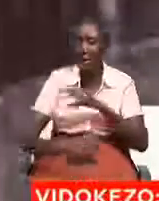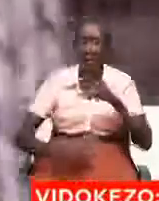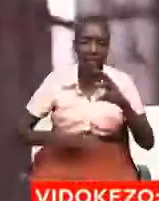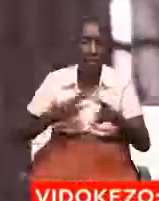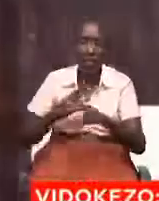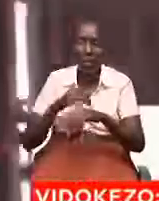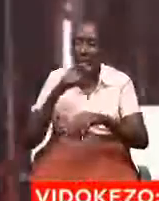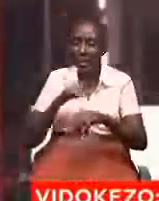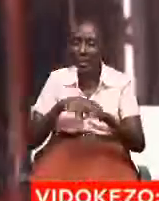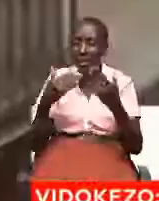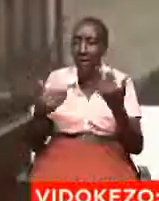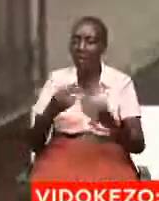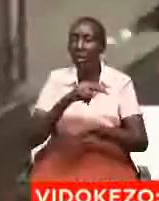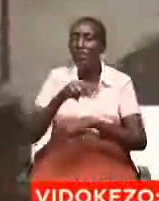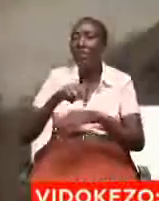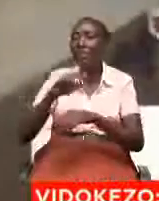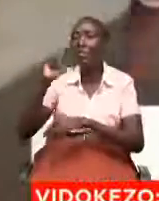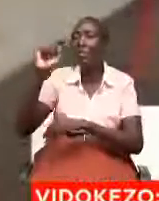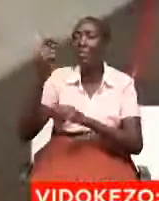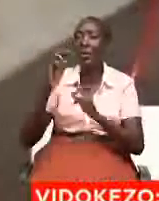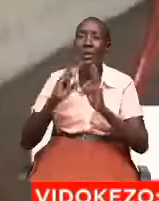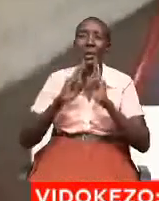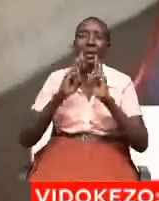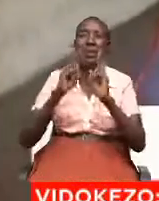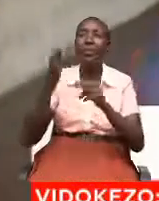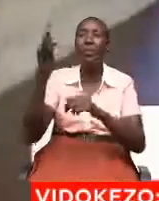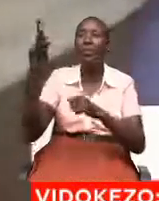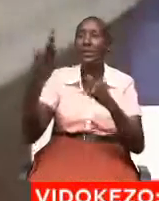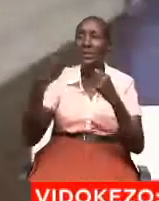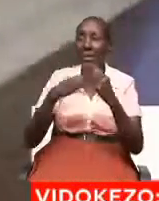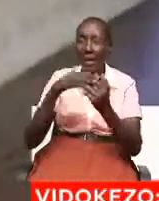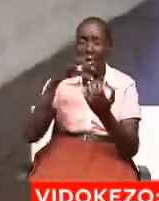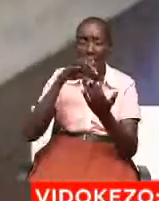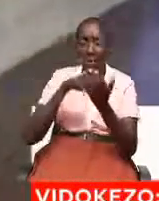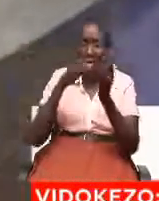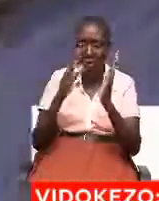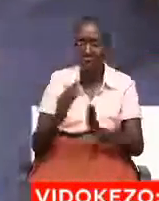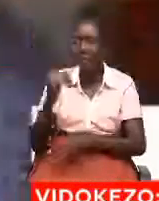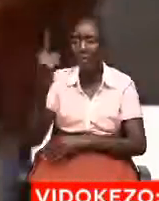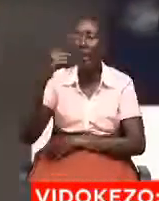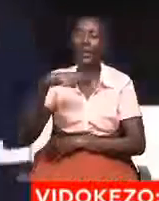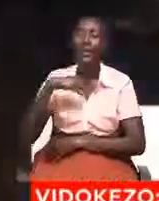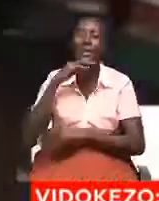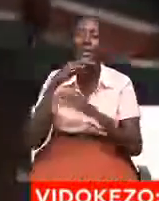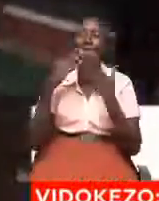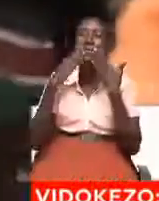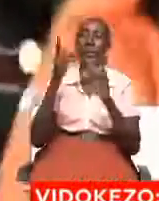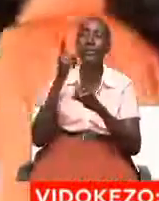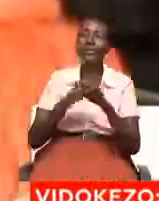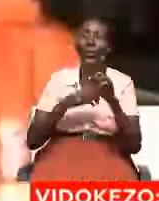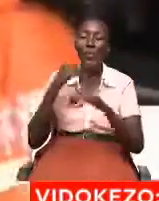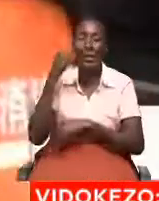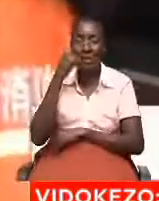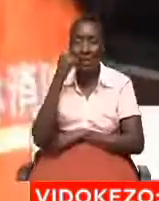kufikia sasa taifa la Kenya limeripoti visa 38 na mtu mmoja kufariki kutokana na kirusi hiki.